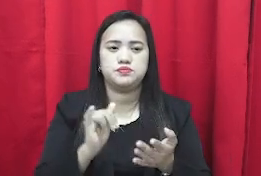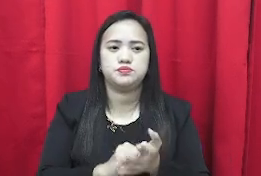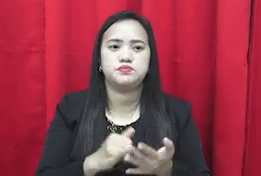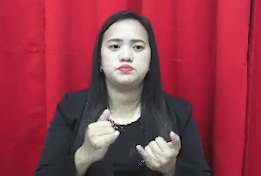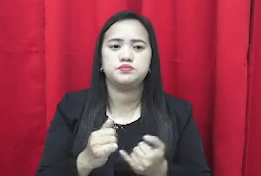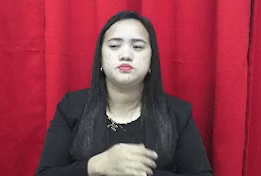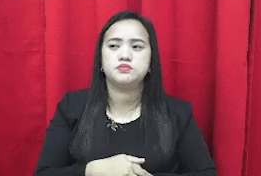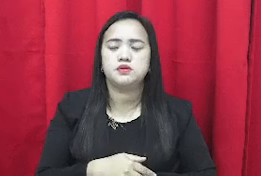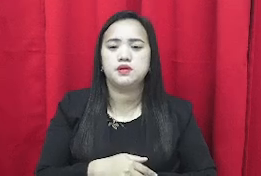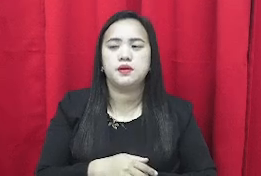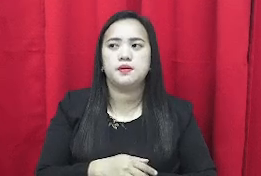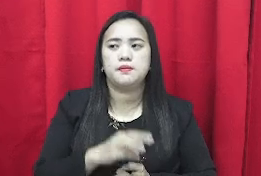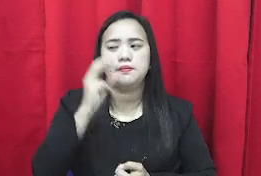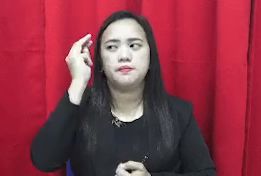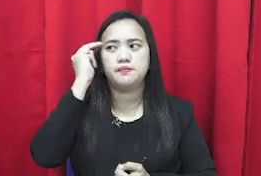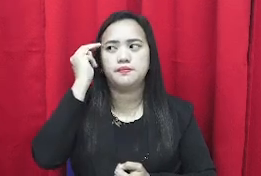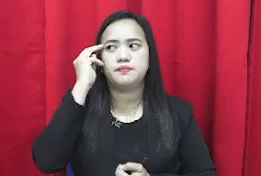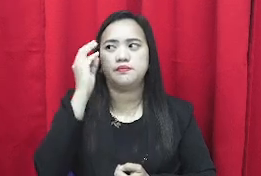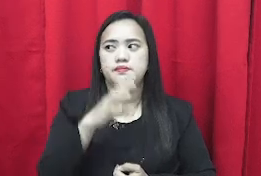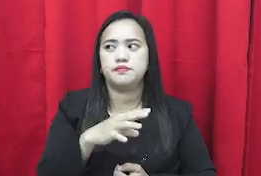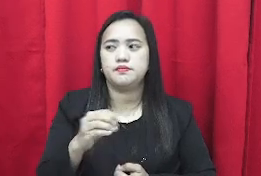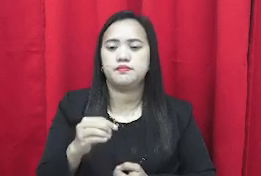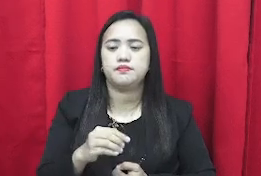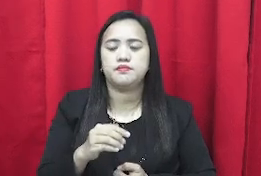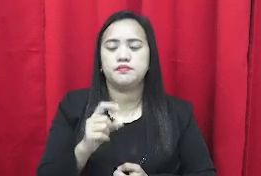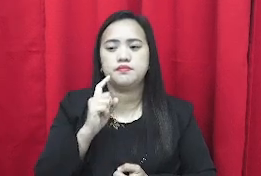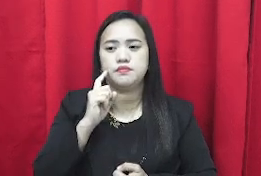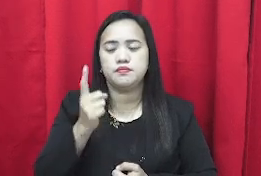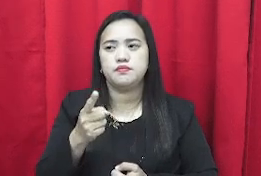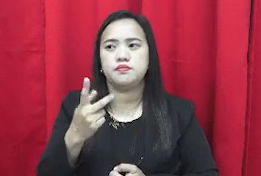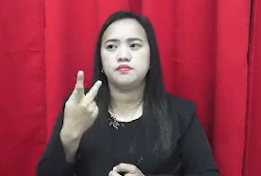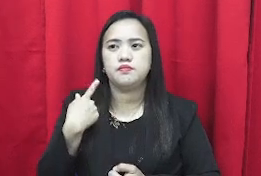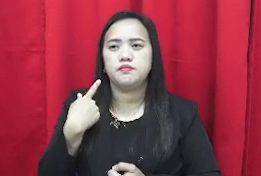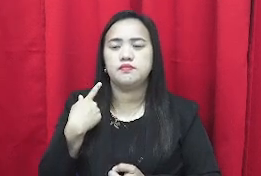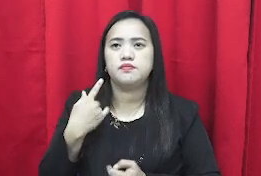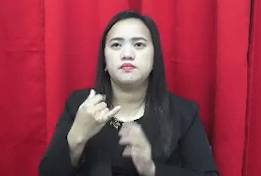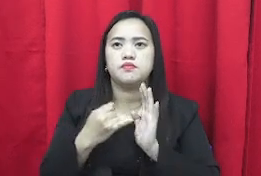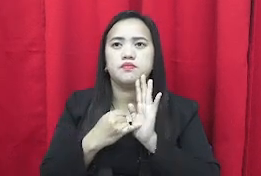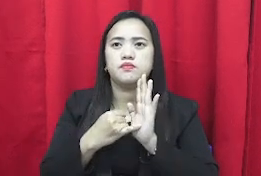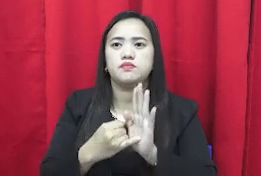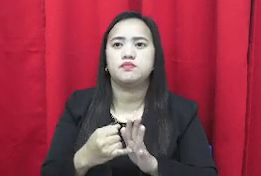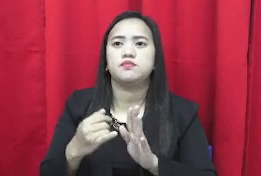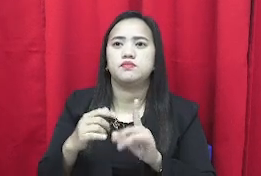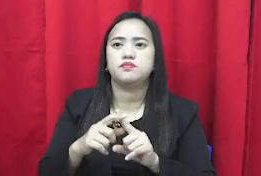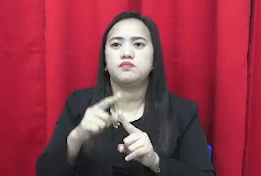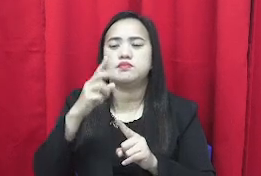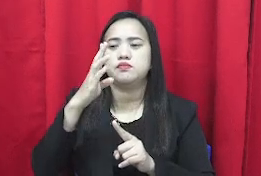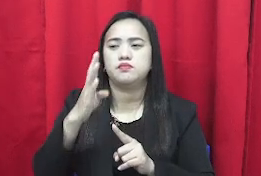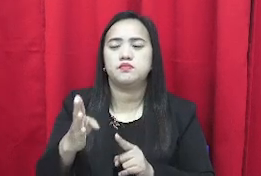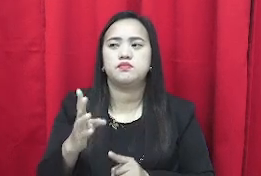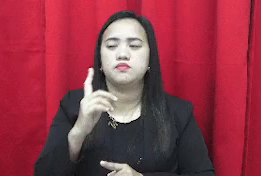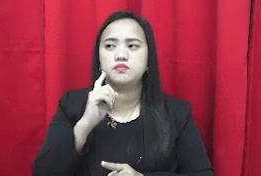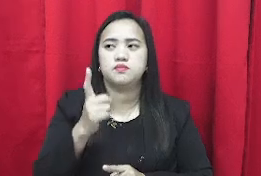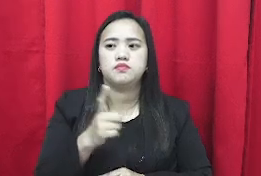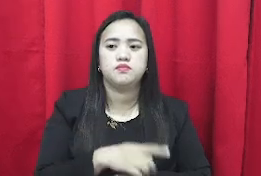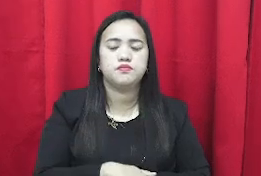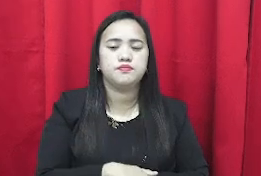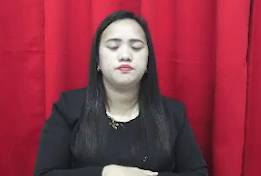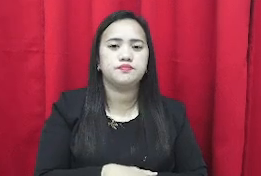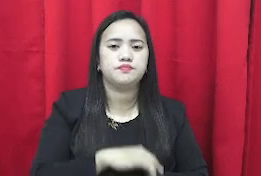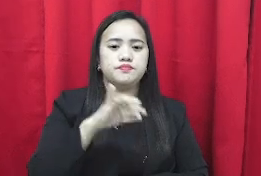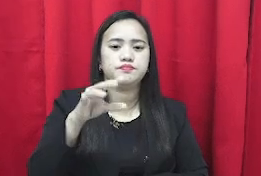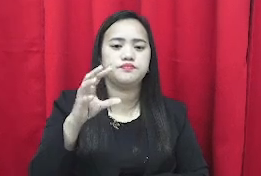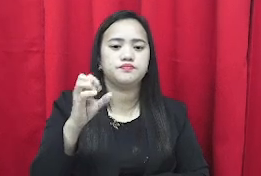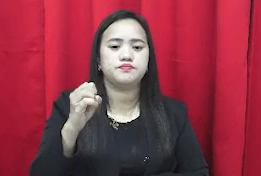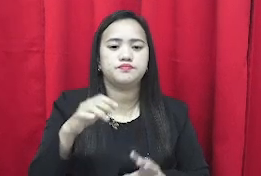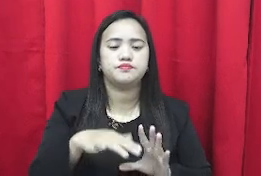mental discipline ba sila eh yung kanilang spokes person ba iniit lagi ang Diyos sa kanila sina Sir sa mga assignment